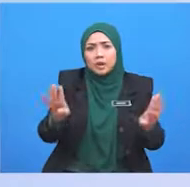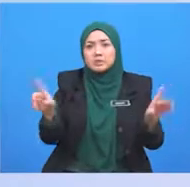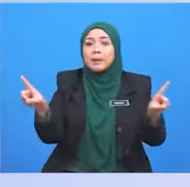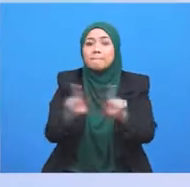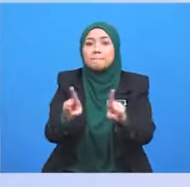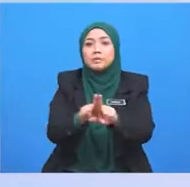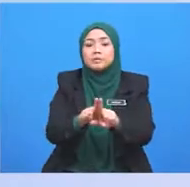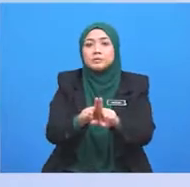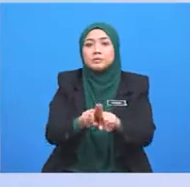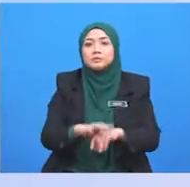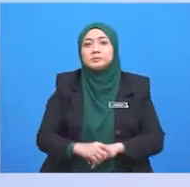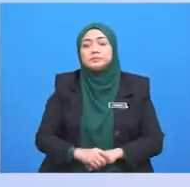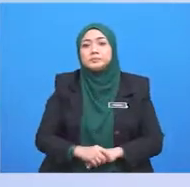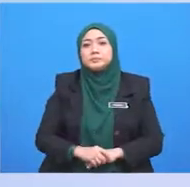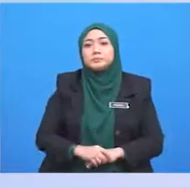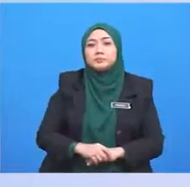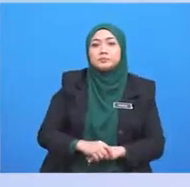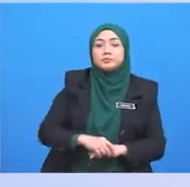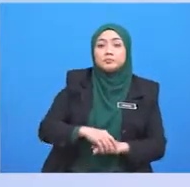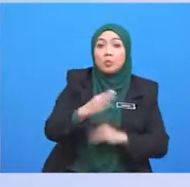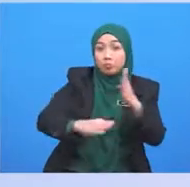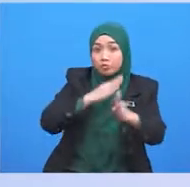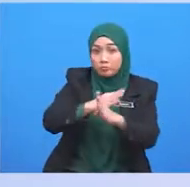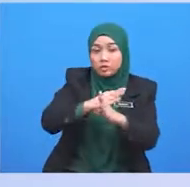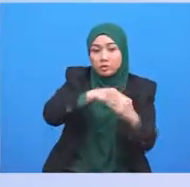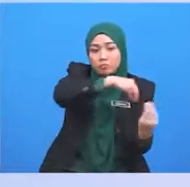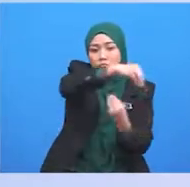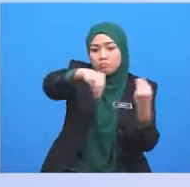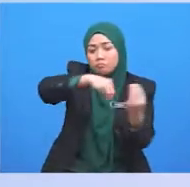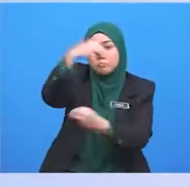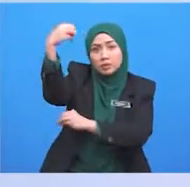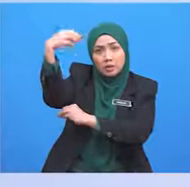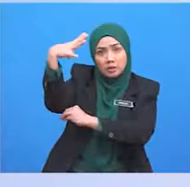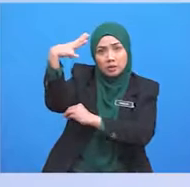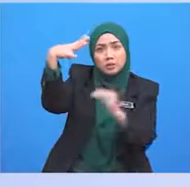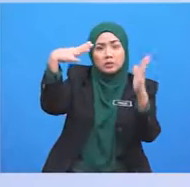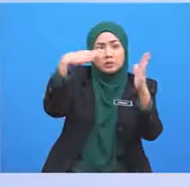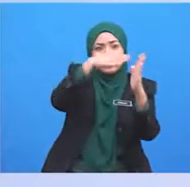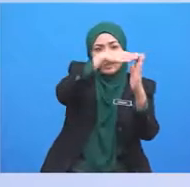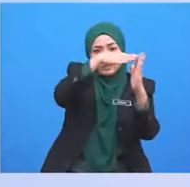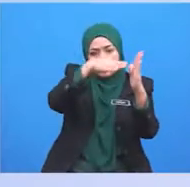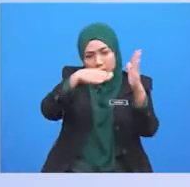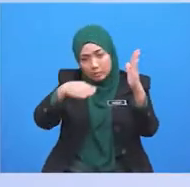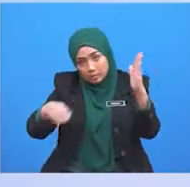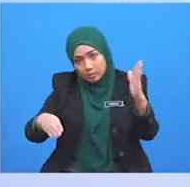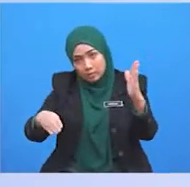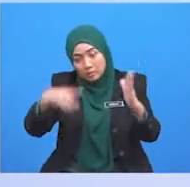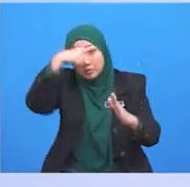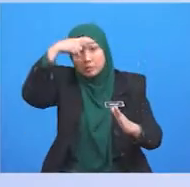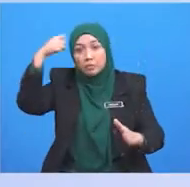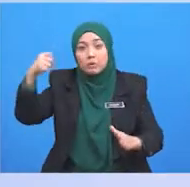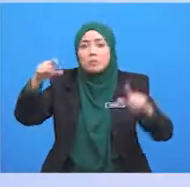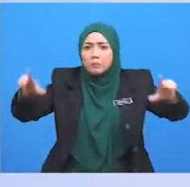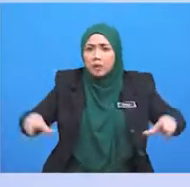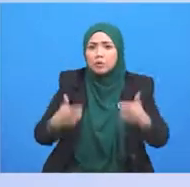bumi mengelilingi matahari dan kecondongan paksinya menyebabkan berlakunya